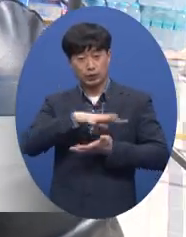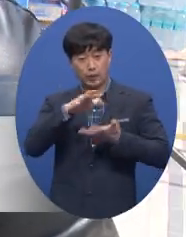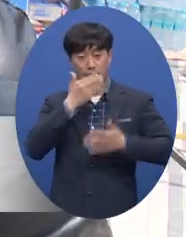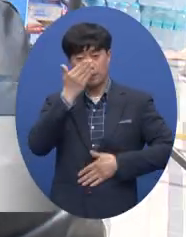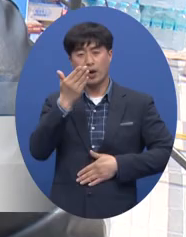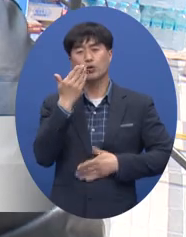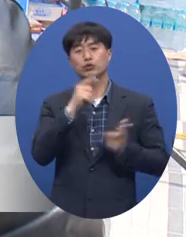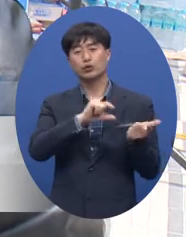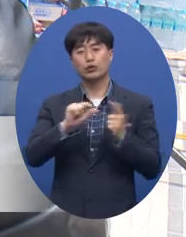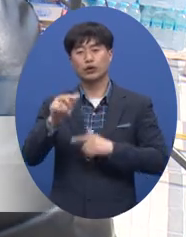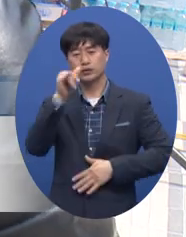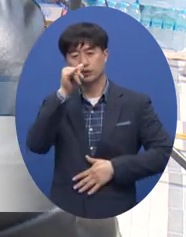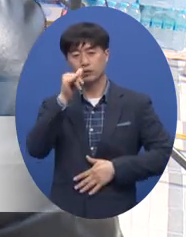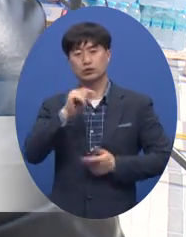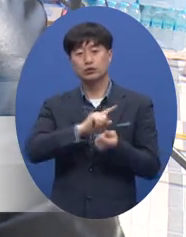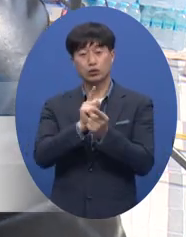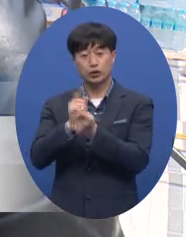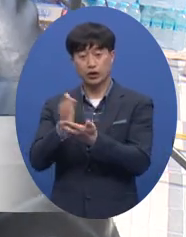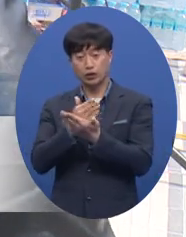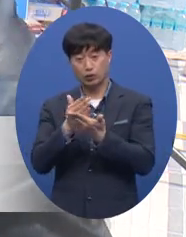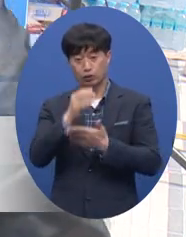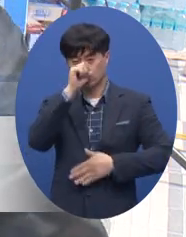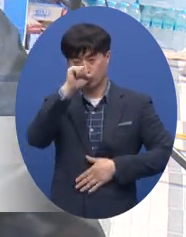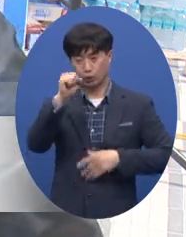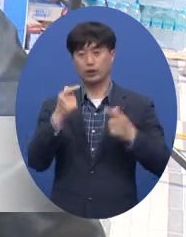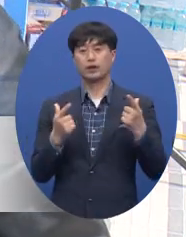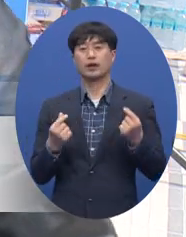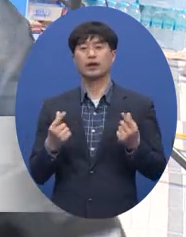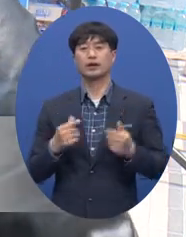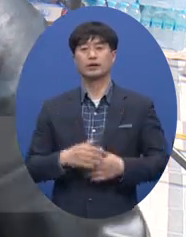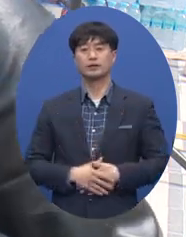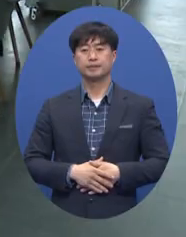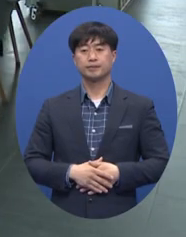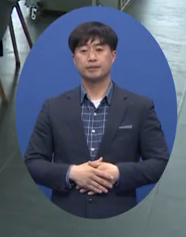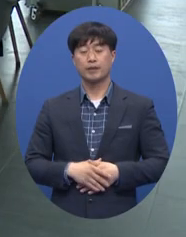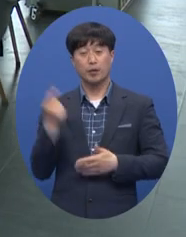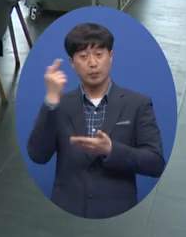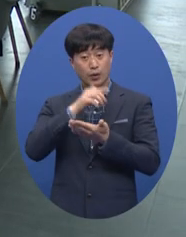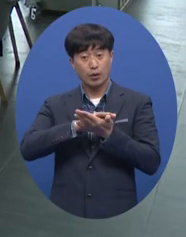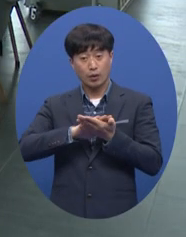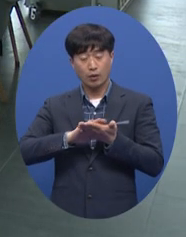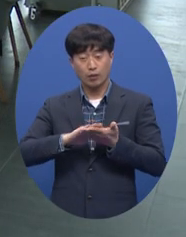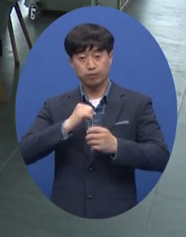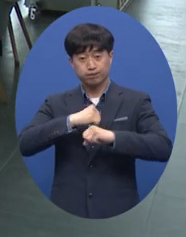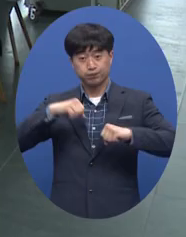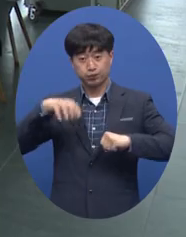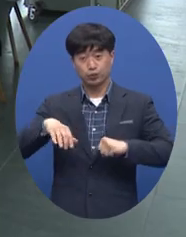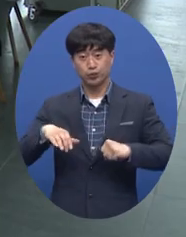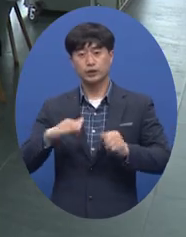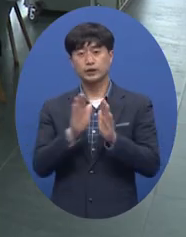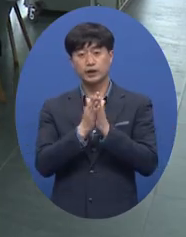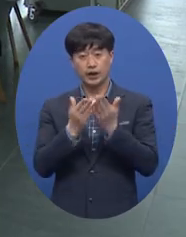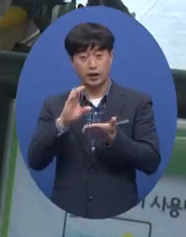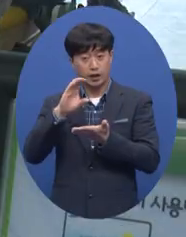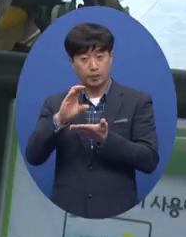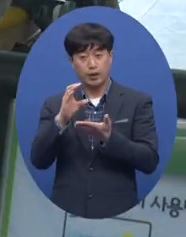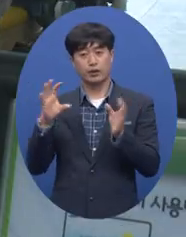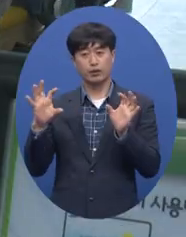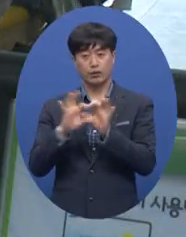수도 있고 먹거리도 있어서 서로 나눌 수 있어서 좋은 것 같아요. 평화광장은 북카페와 연결되어